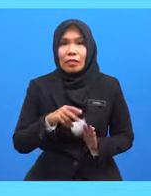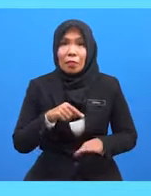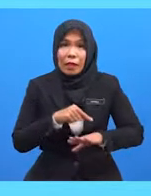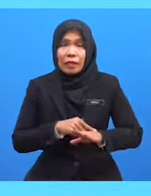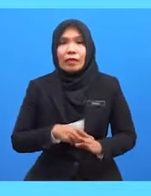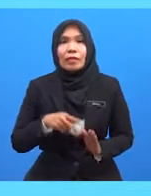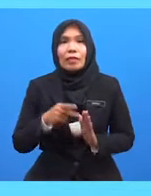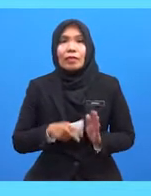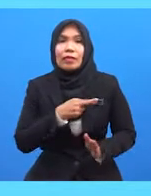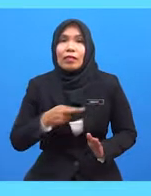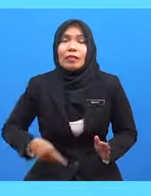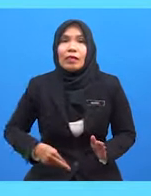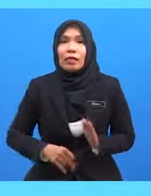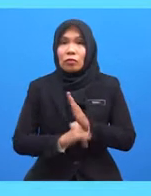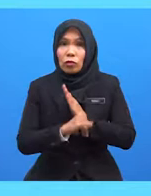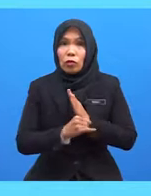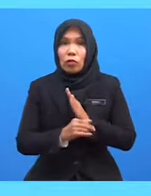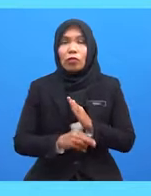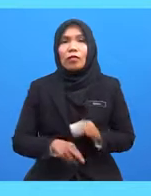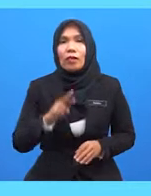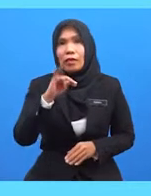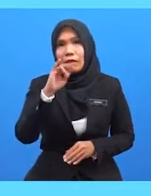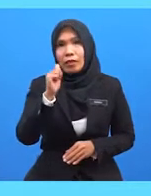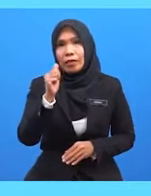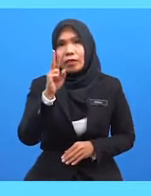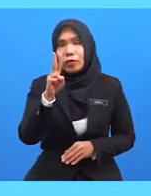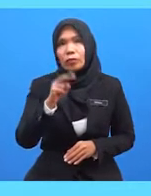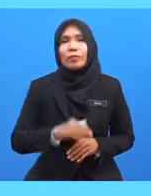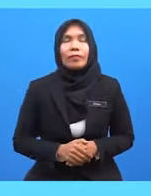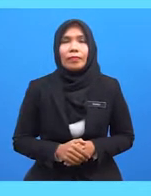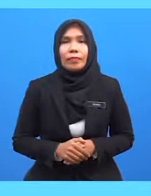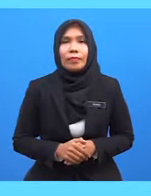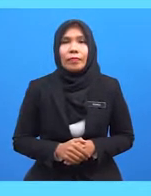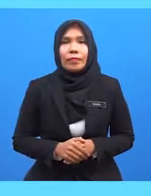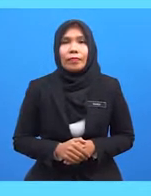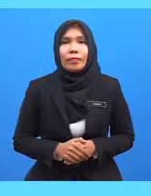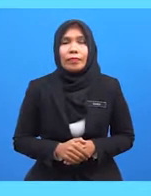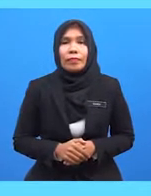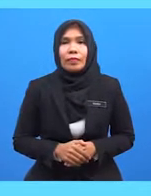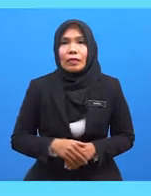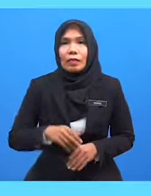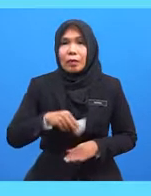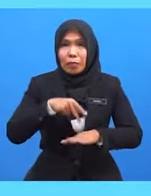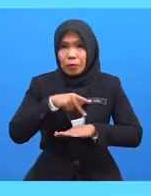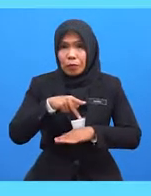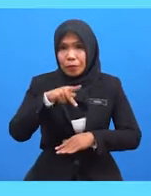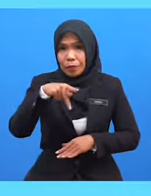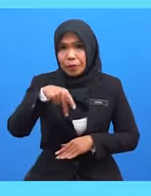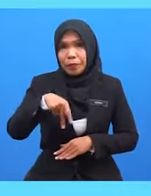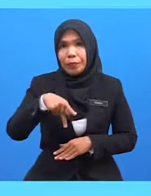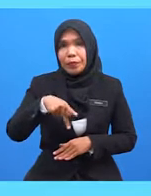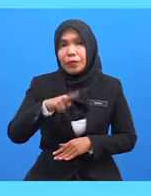Jawi mengalami kemuncaknya. Pulau Penyengat menjadi tempat tumpuan